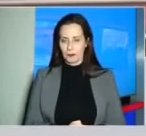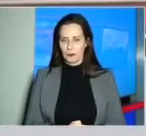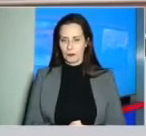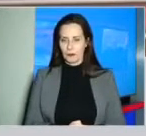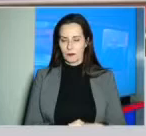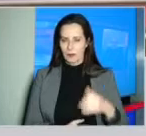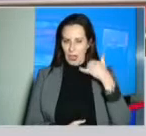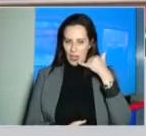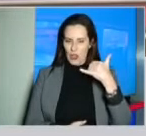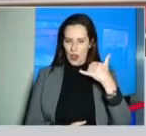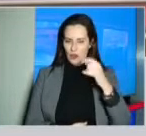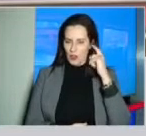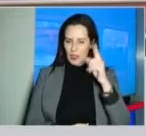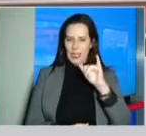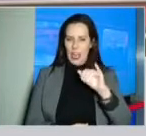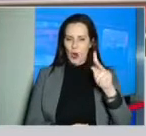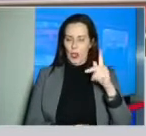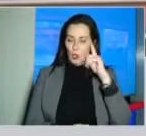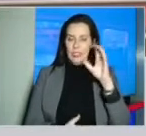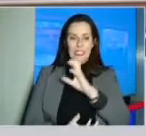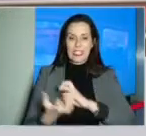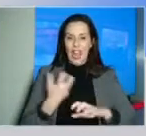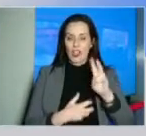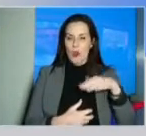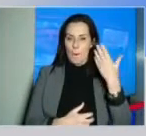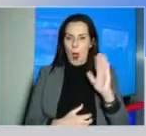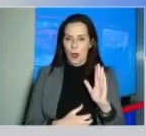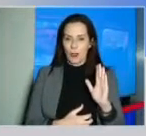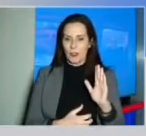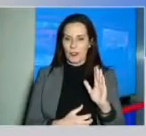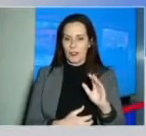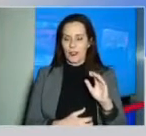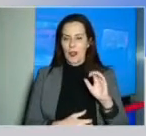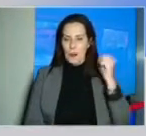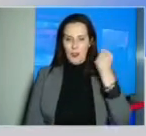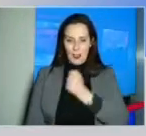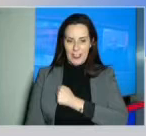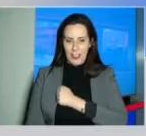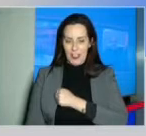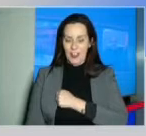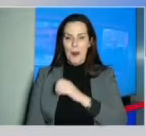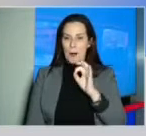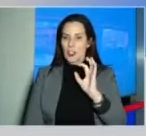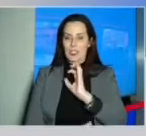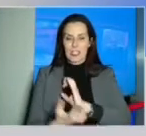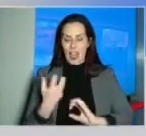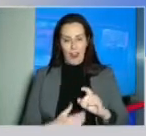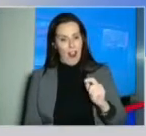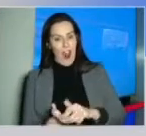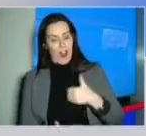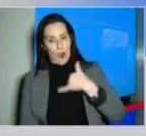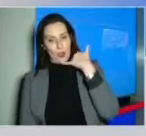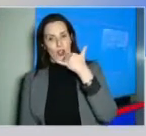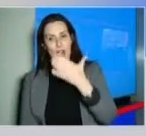היי, בסדר גמור. את לא יודעת איזה שערה מתחוללת בחוץ בציוד הדתית. לא שערה של גשם, אבל שערה... לכן אנחנו